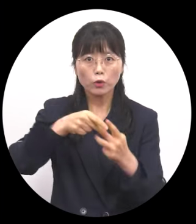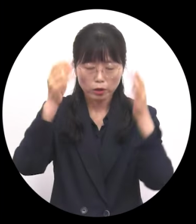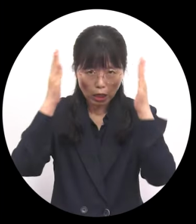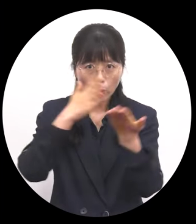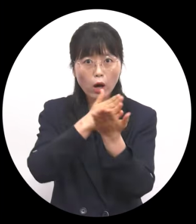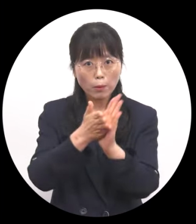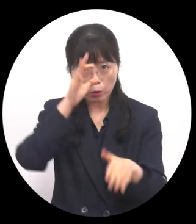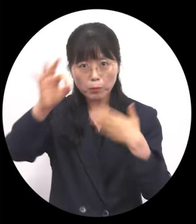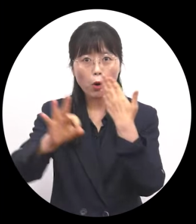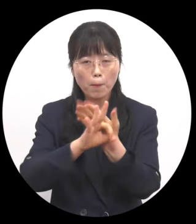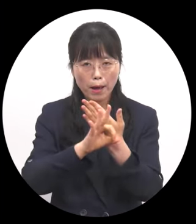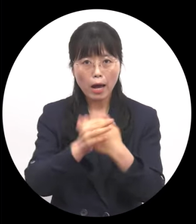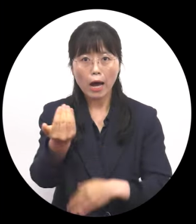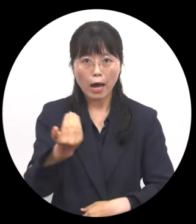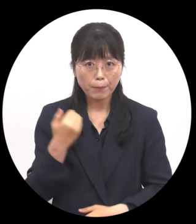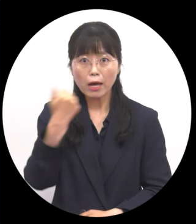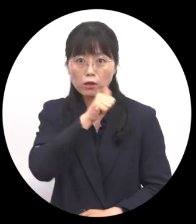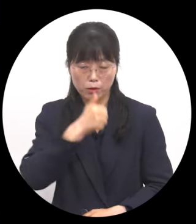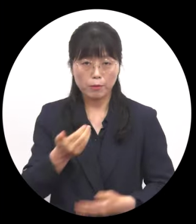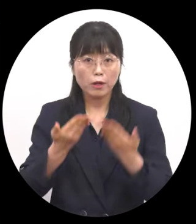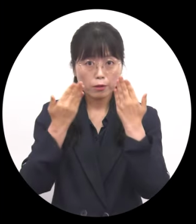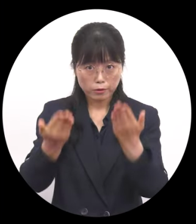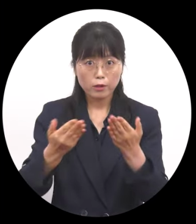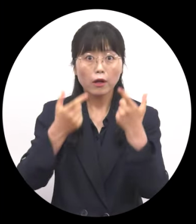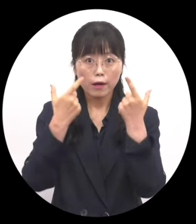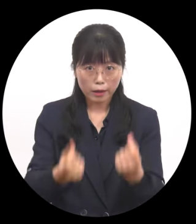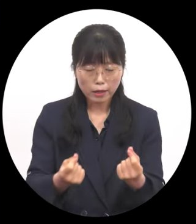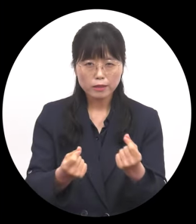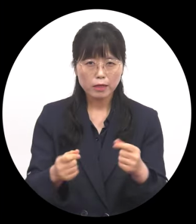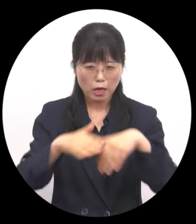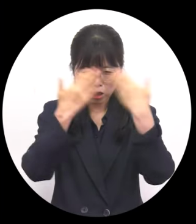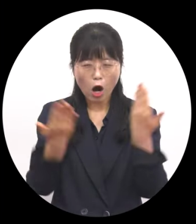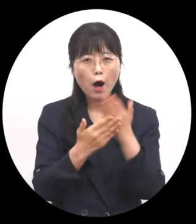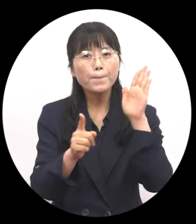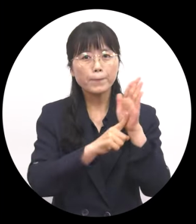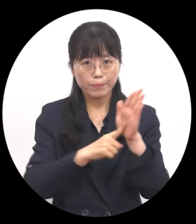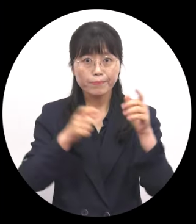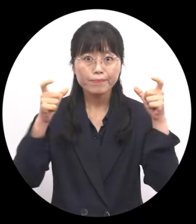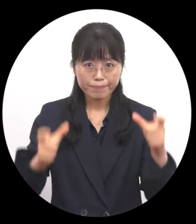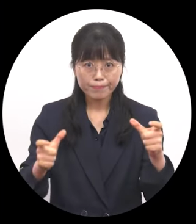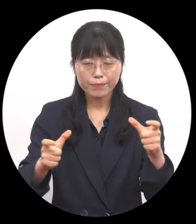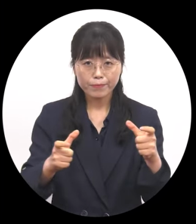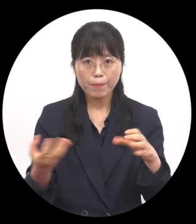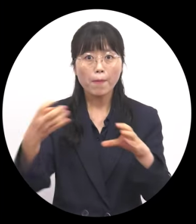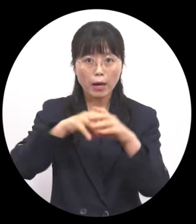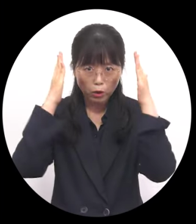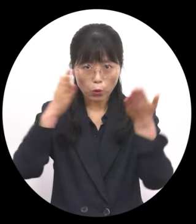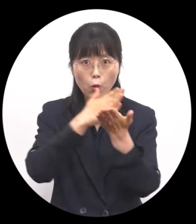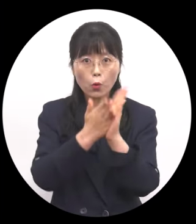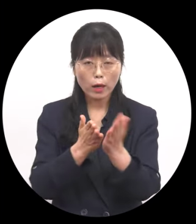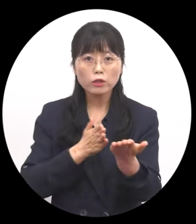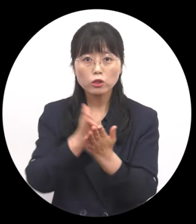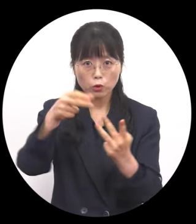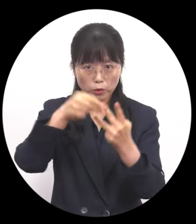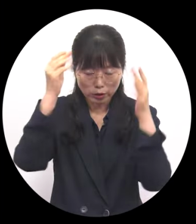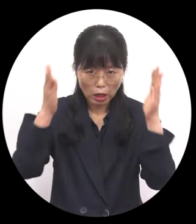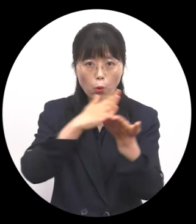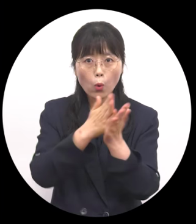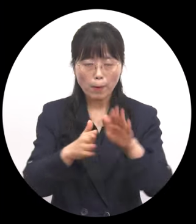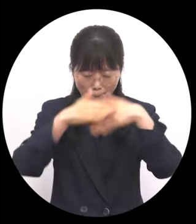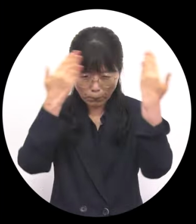과목의 경우에는 앞에서 말씀드린 것과 같이 전 모집 단위에서 반영 교과의 진로 선택 과목